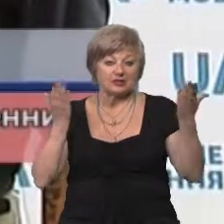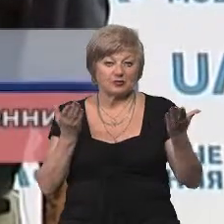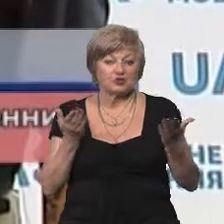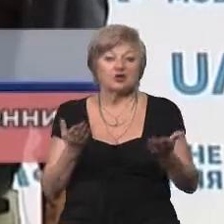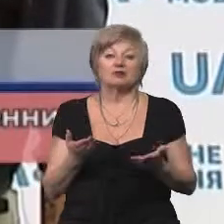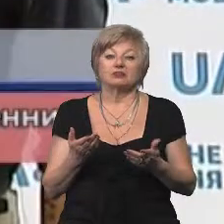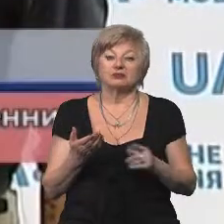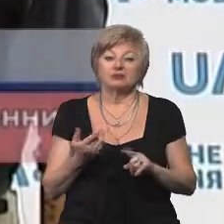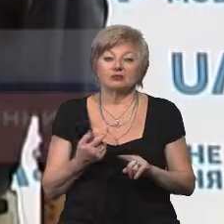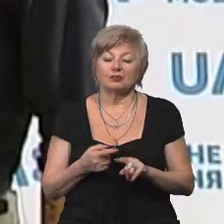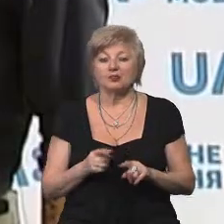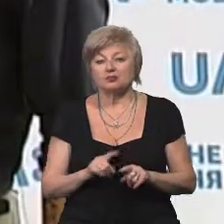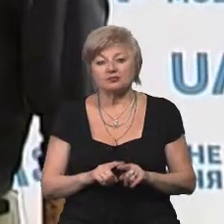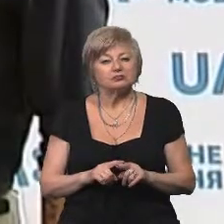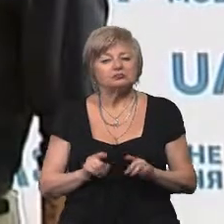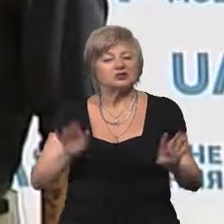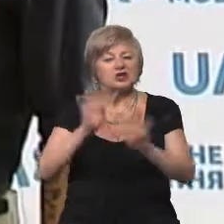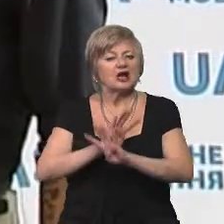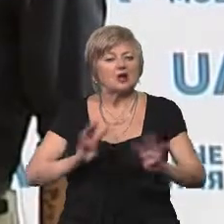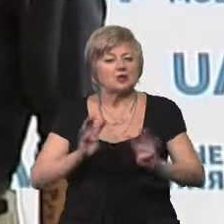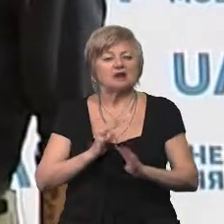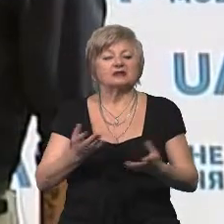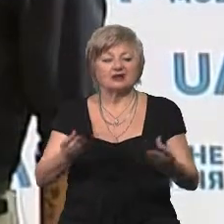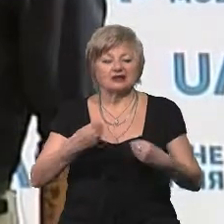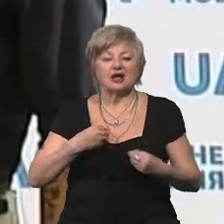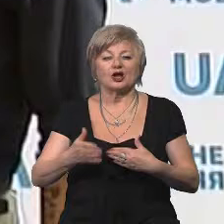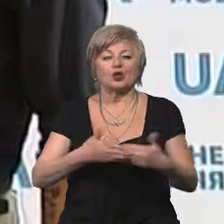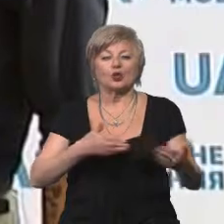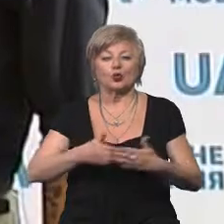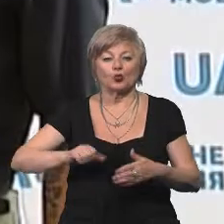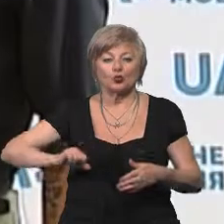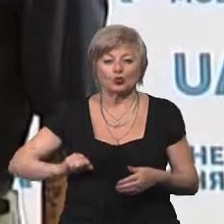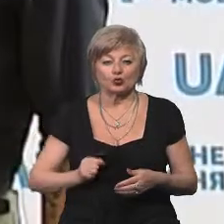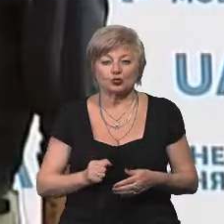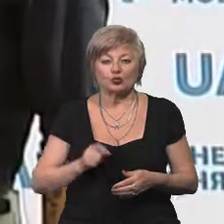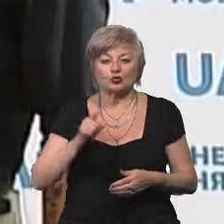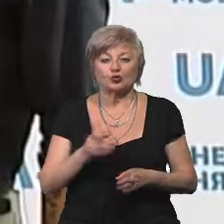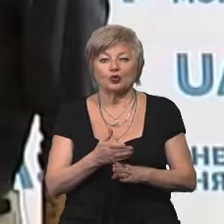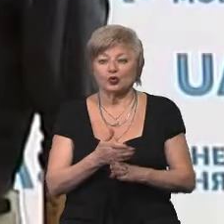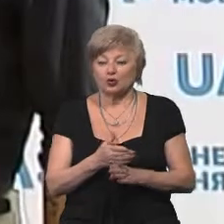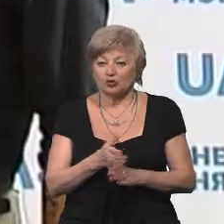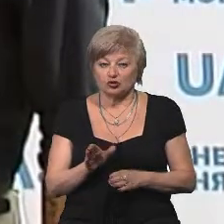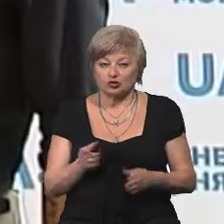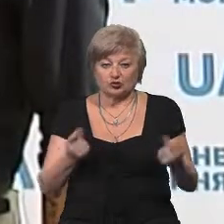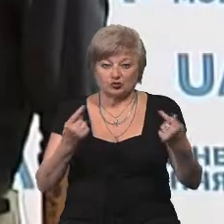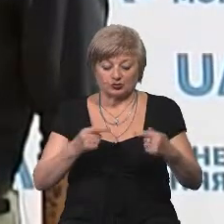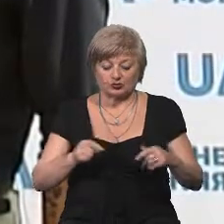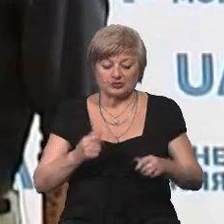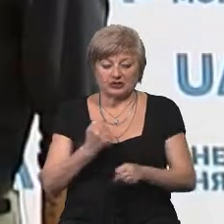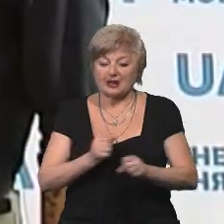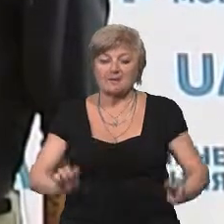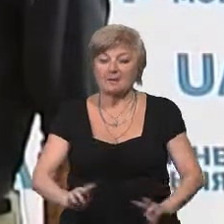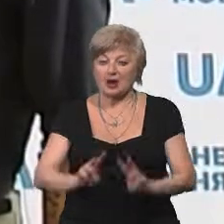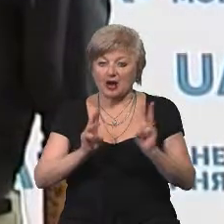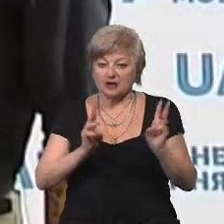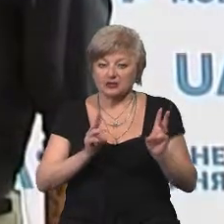дару спроби будуть марні. Дай руку, друже, в темні ці часи лише разом розпалимо багаття. І ті жарини,